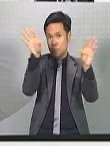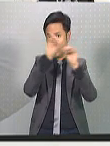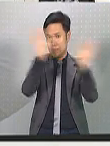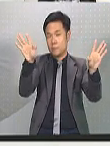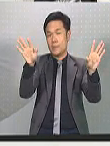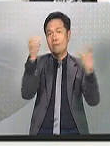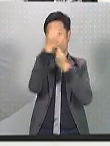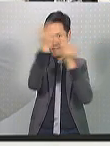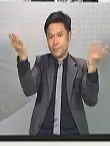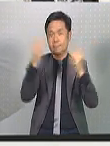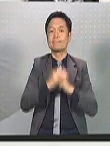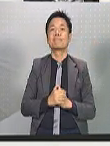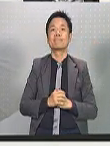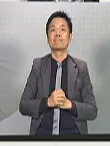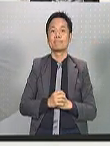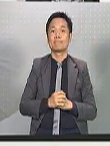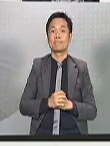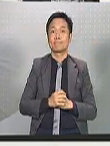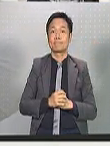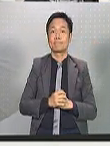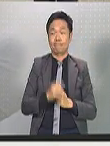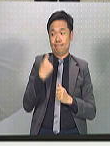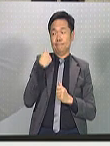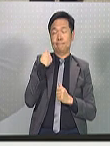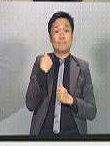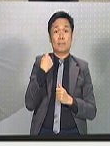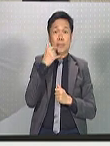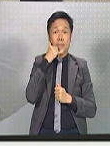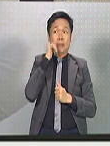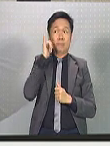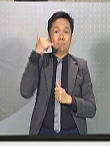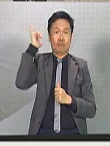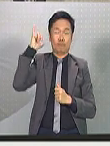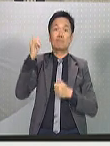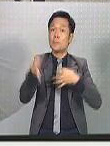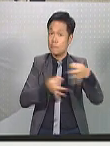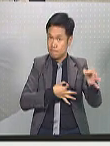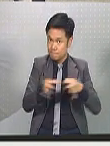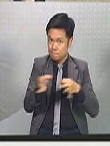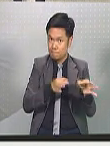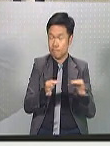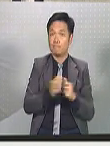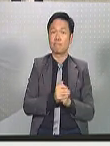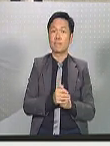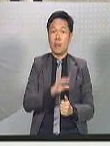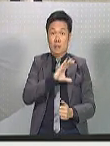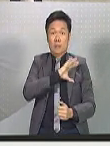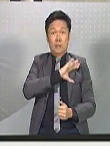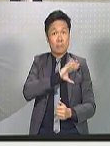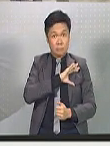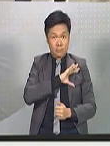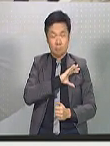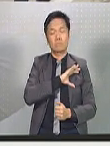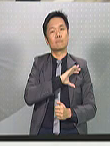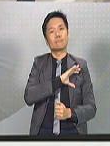seperti yang kita saya perjelaskan dibawa mode semalam dan kemarin bahwa pihak polis